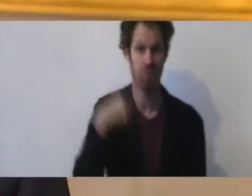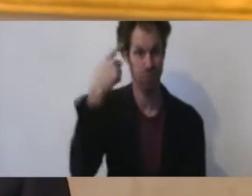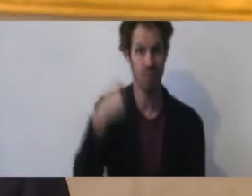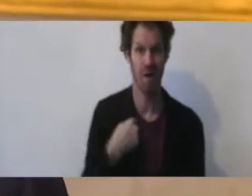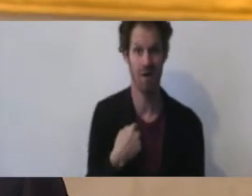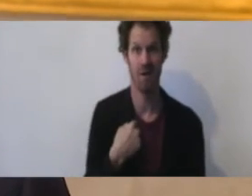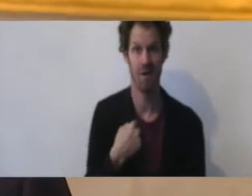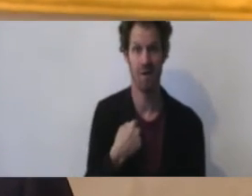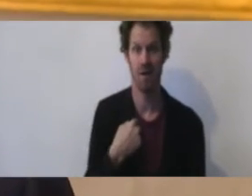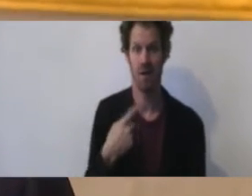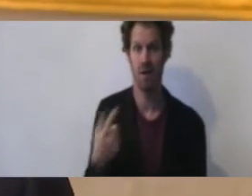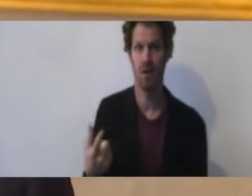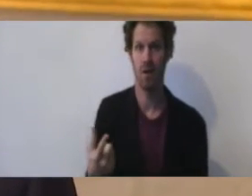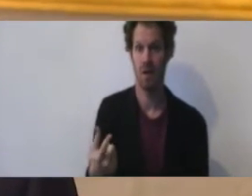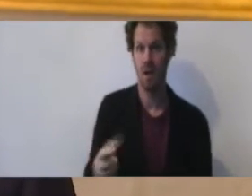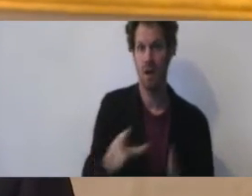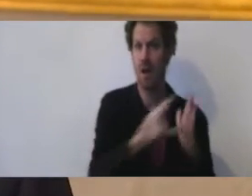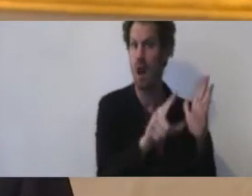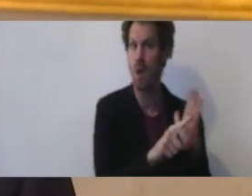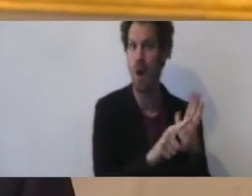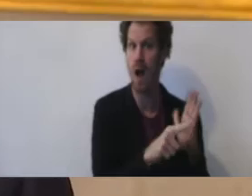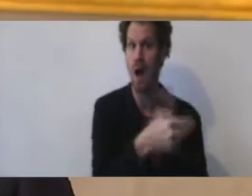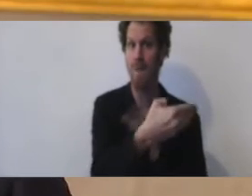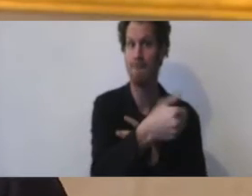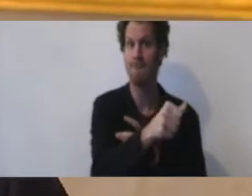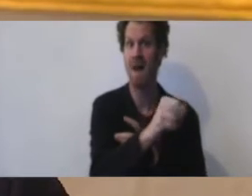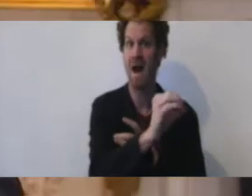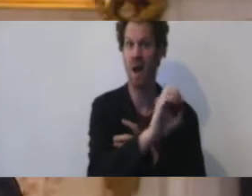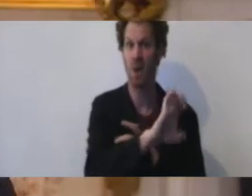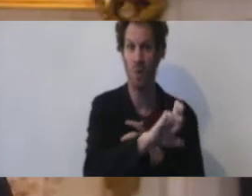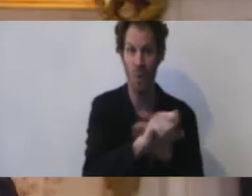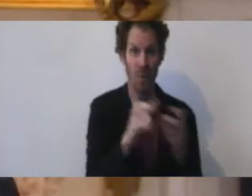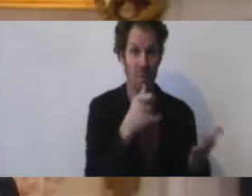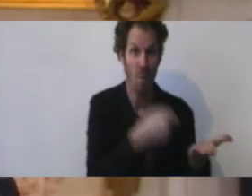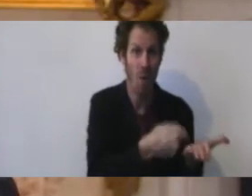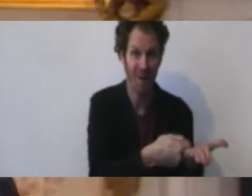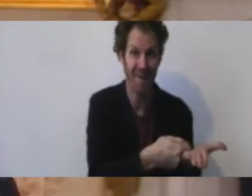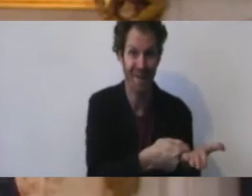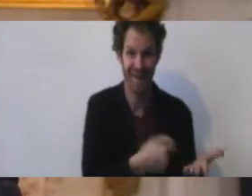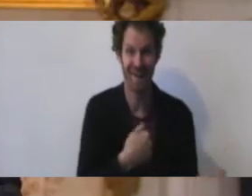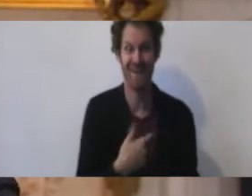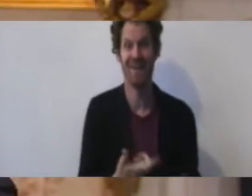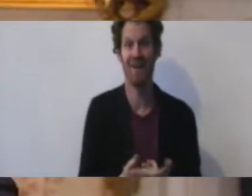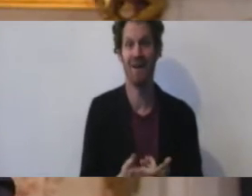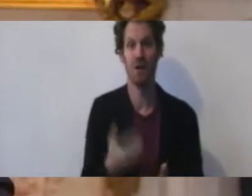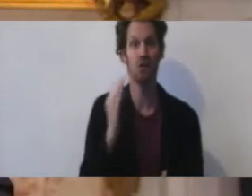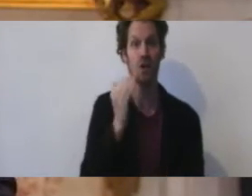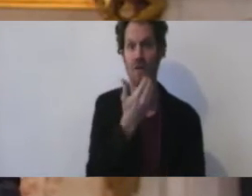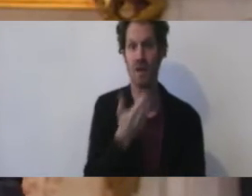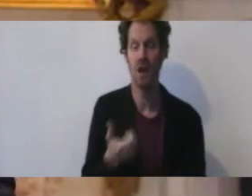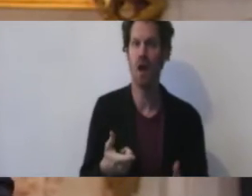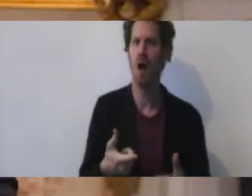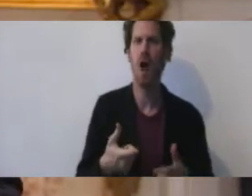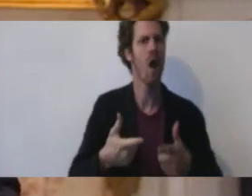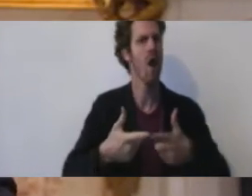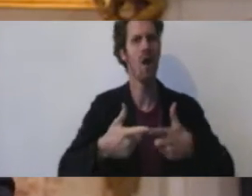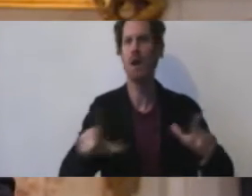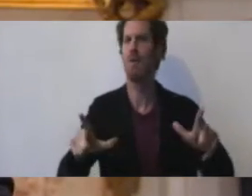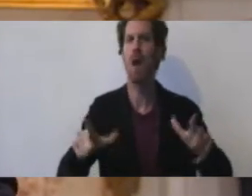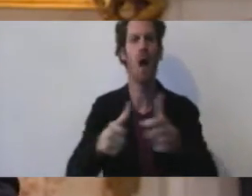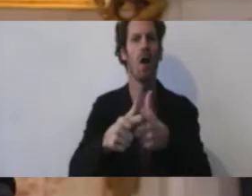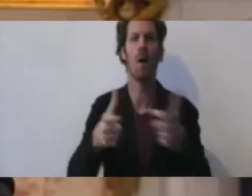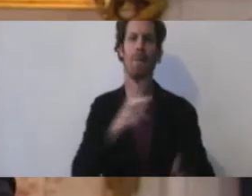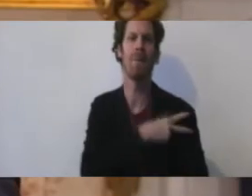avec la loi que va présenter le ministre de l'Économie Emmanuel Macron dès le mois de janvier elle va libérer les initiatives